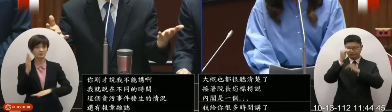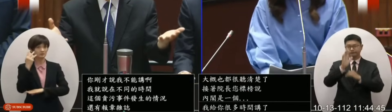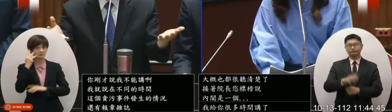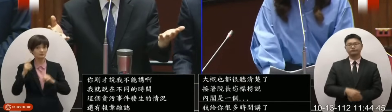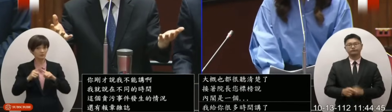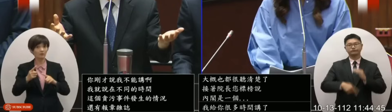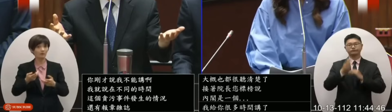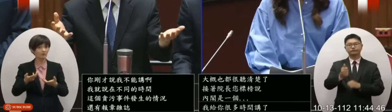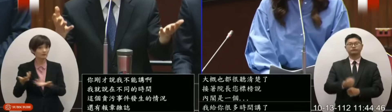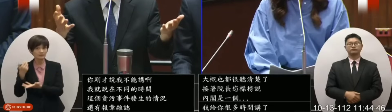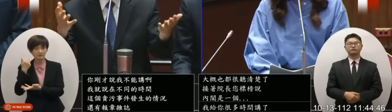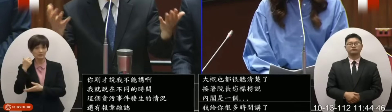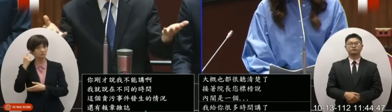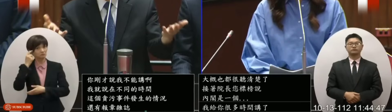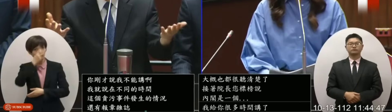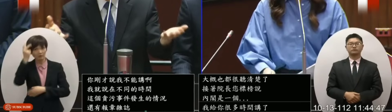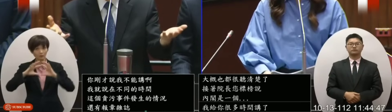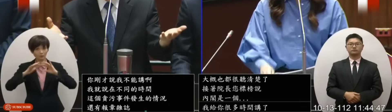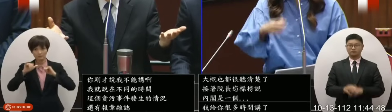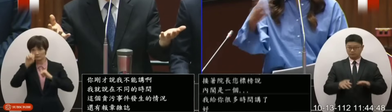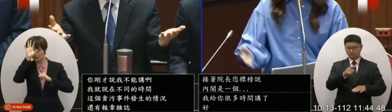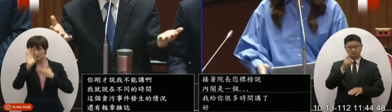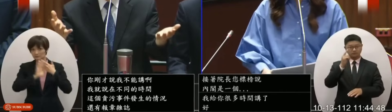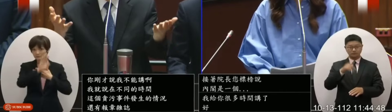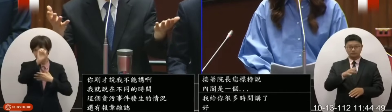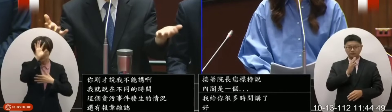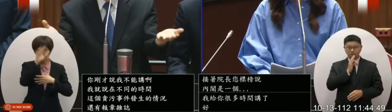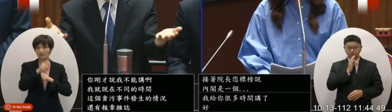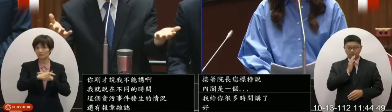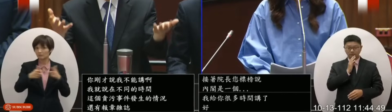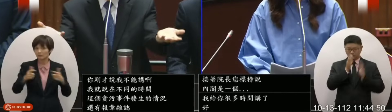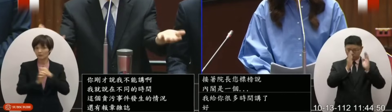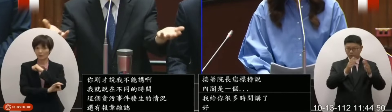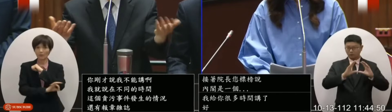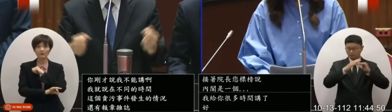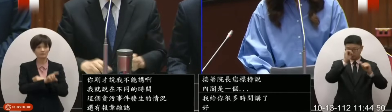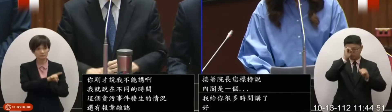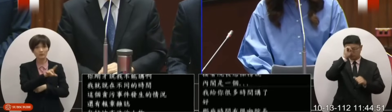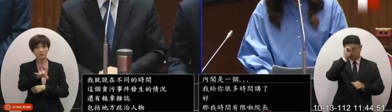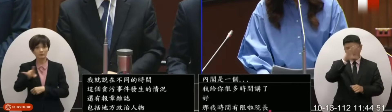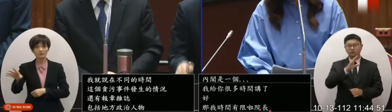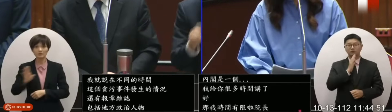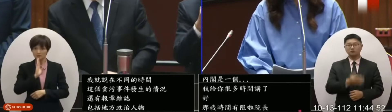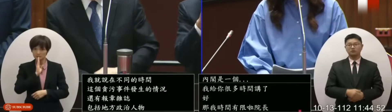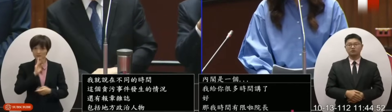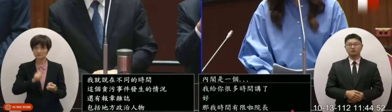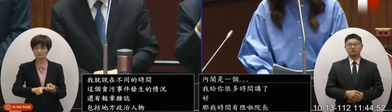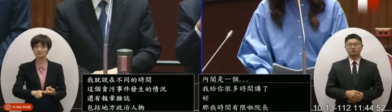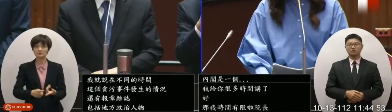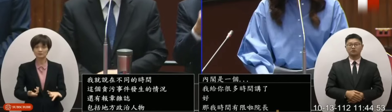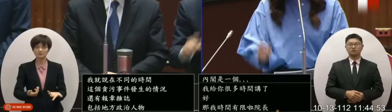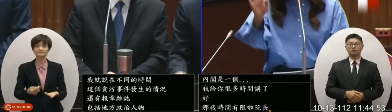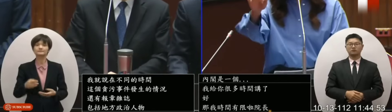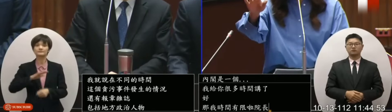民党的或者是其他政党的有这一个贪污事件也是层出不穷啊。 我跟我们补充一